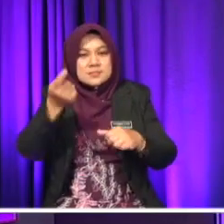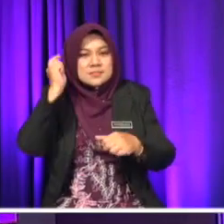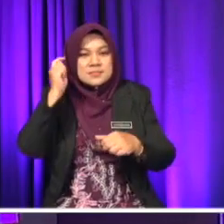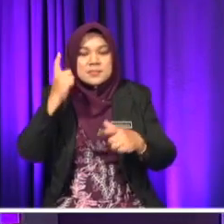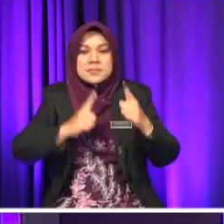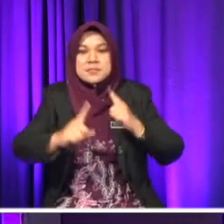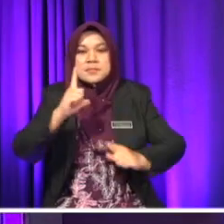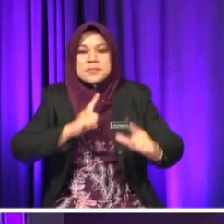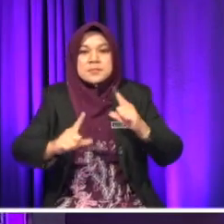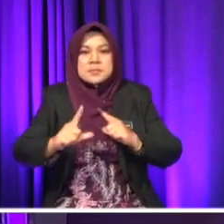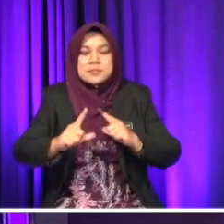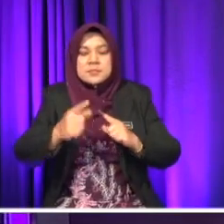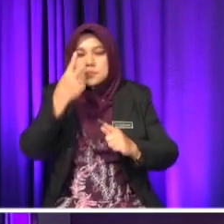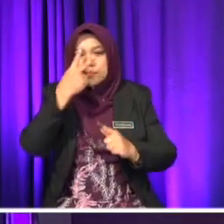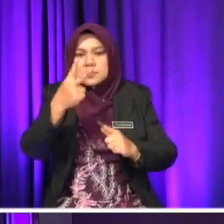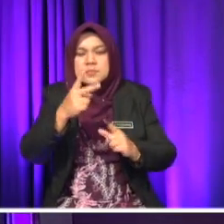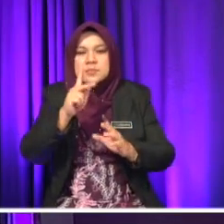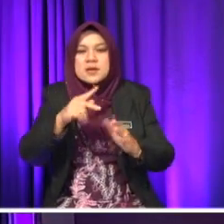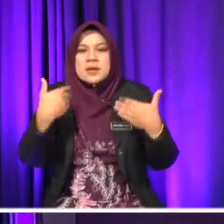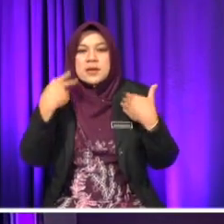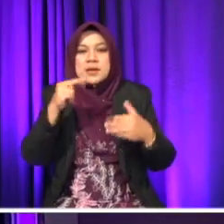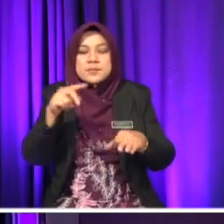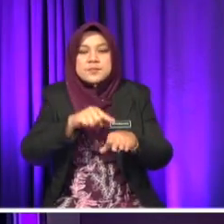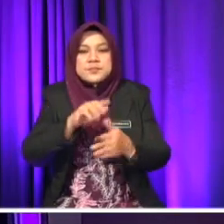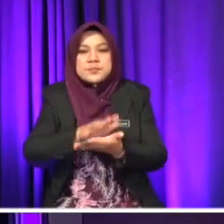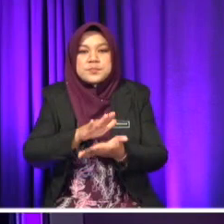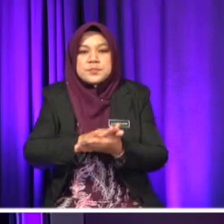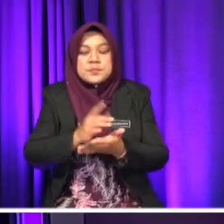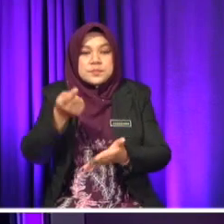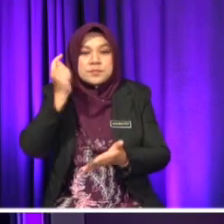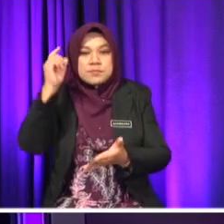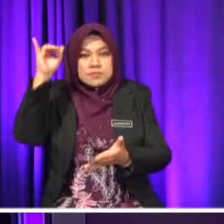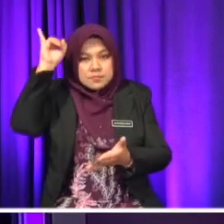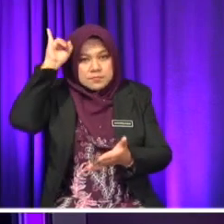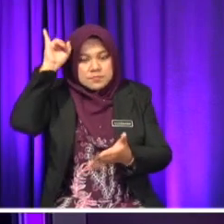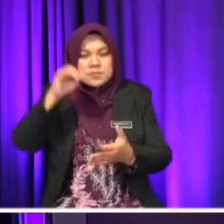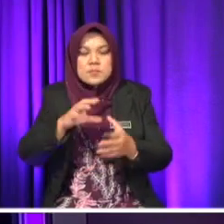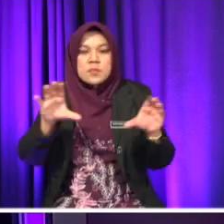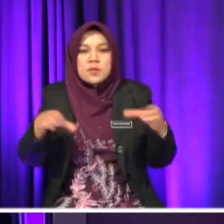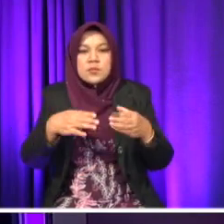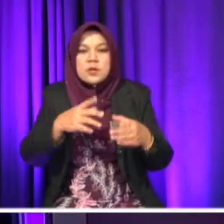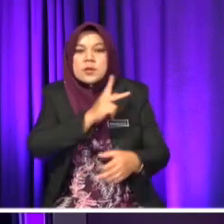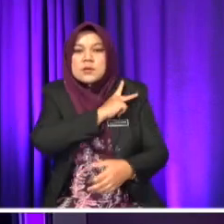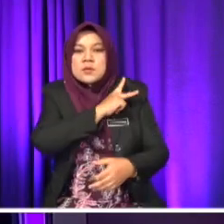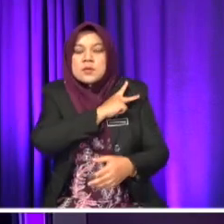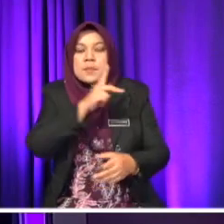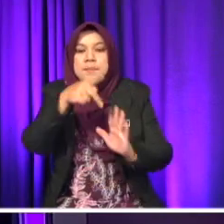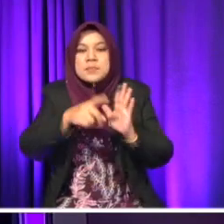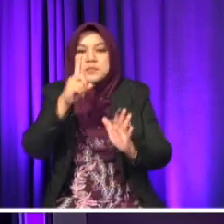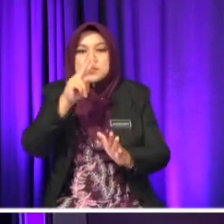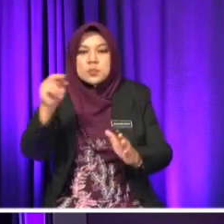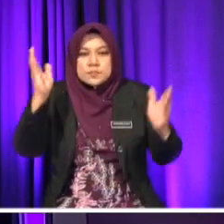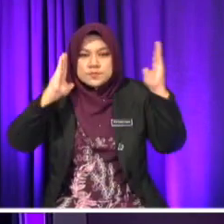menunjukkan situasi yang berlaku di sekolah tadi ama Ivan melakukan watak sebagai pengurusi persatuan bahasa